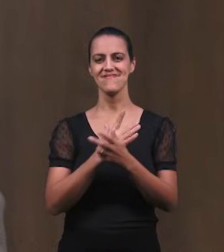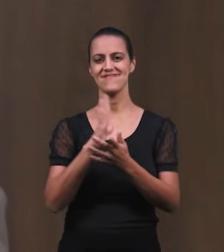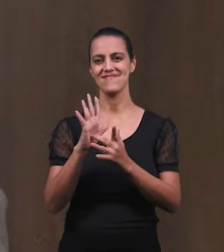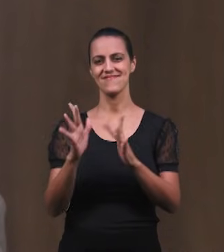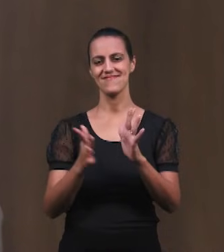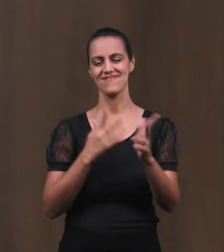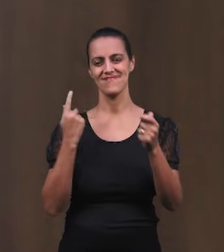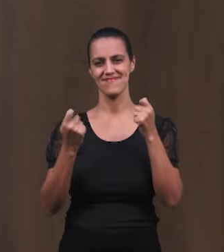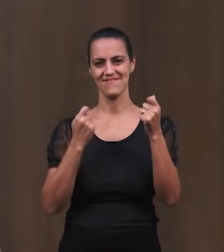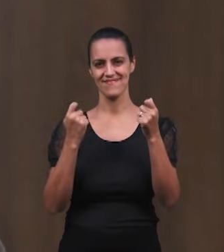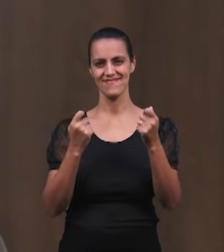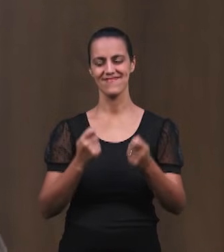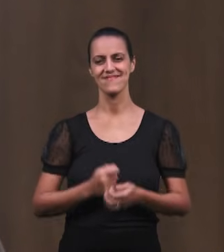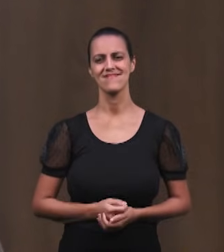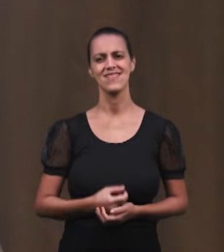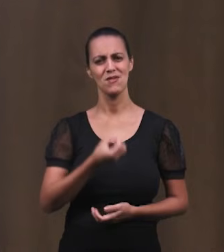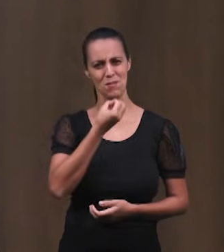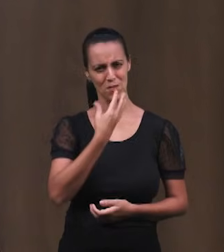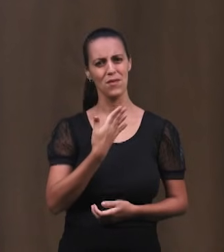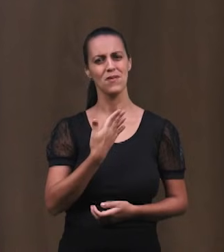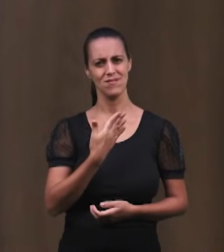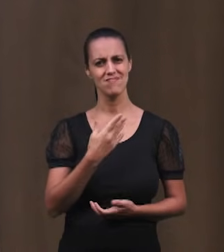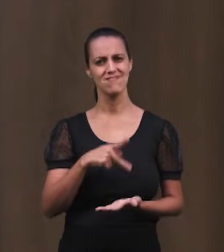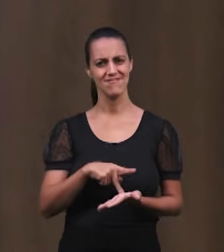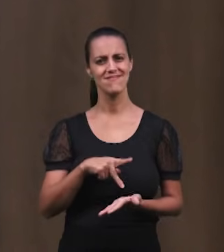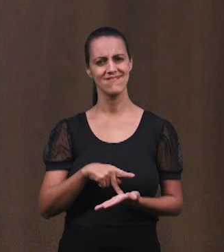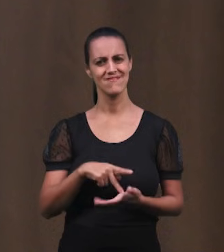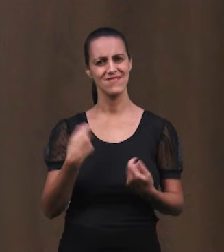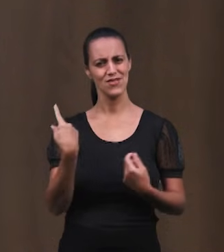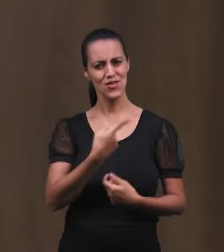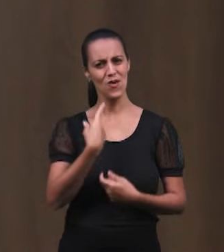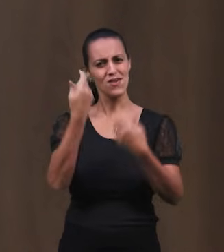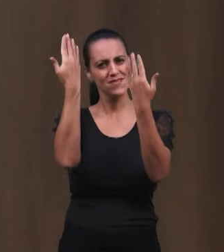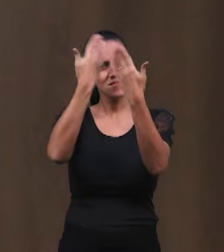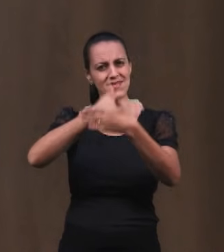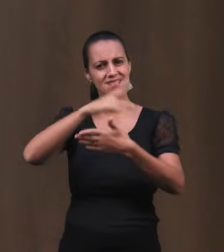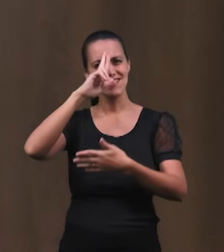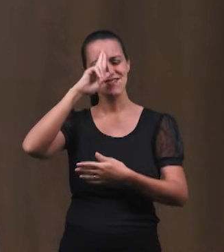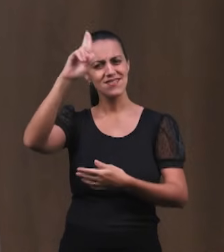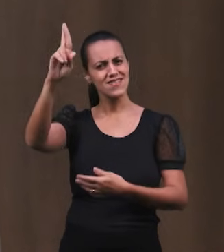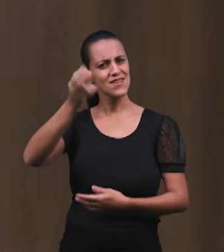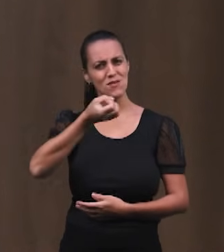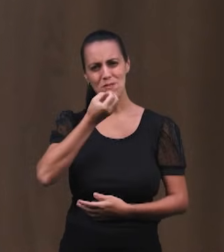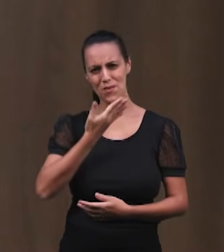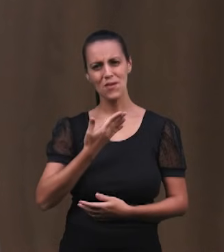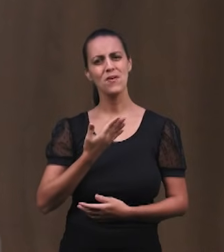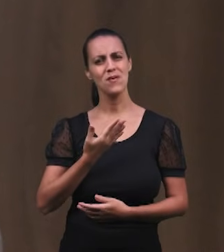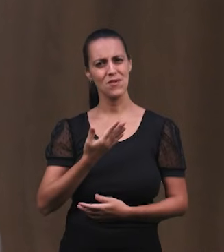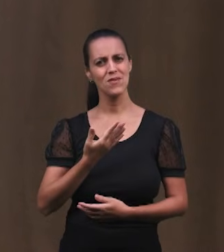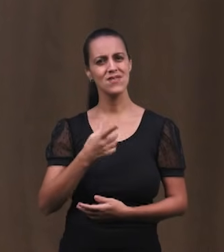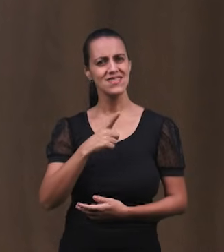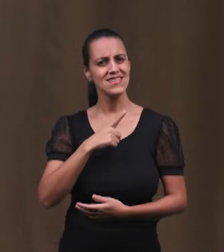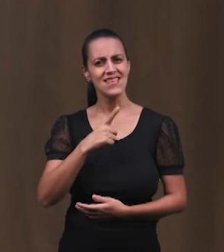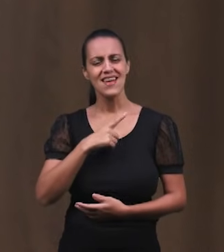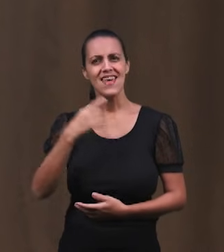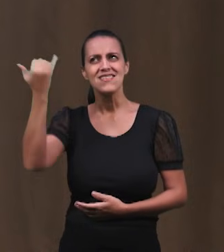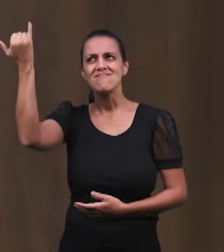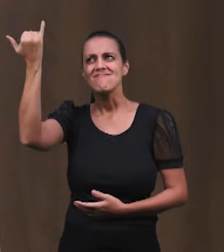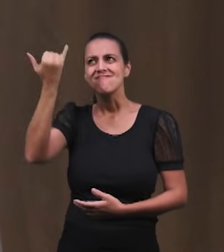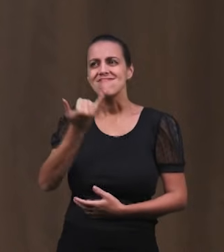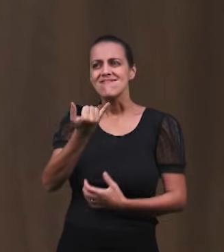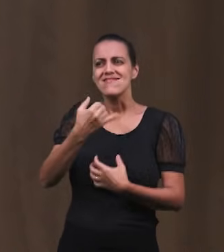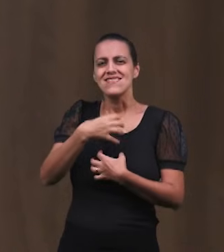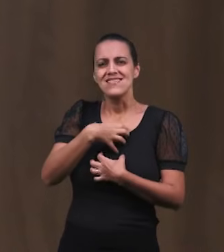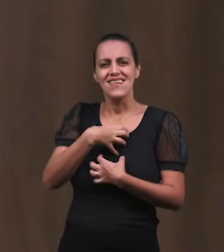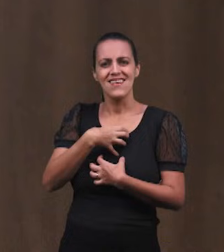Loué soit le nom du Seigneur. Il est très bon d'être dans la présence du Seigneur. C'est très bon d'entendre la voix du Seigneur